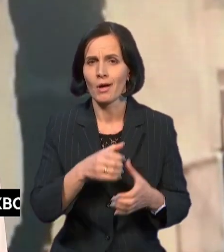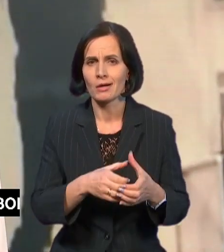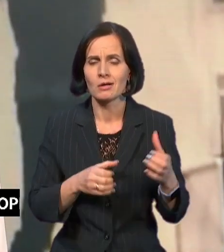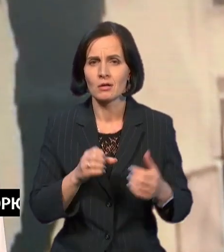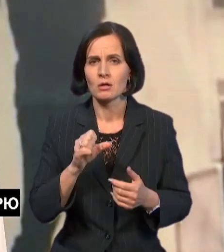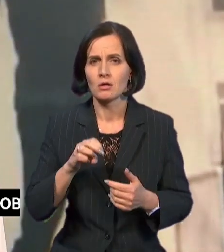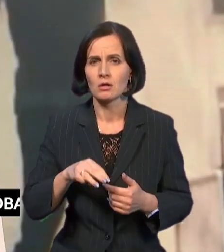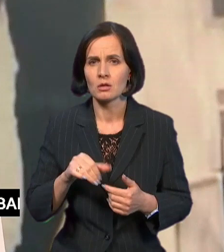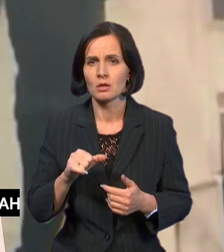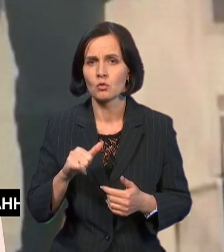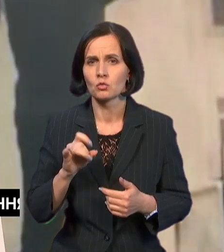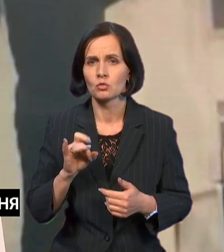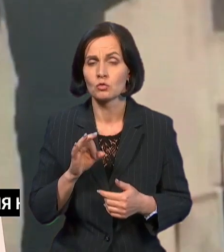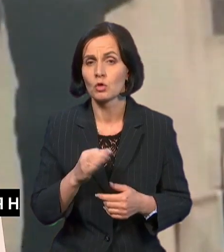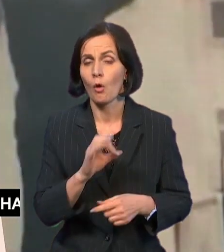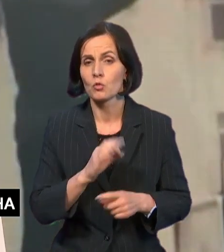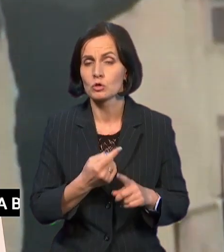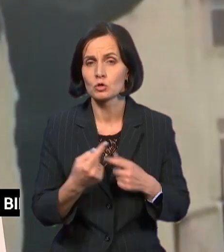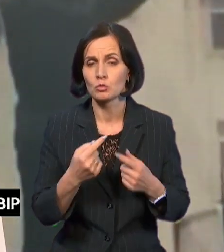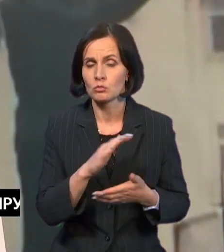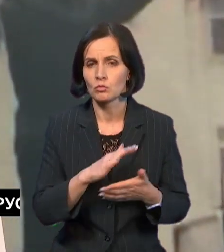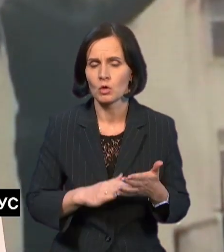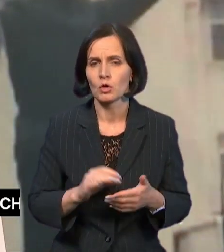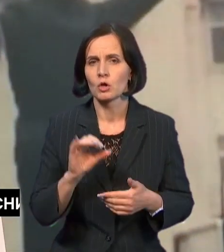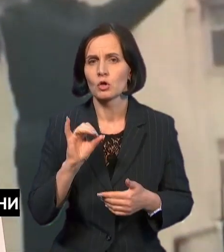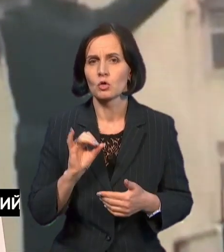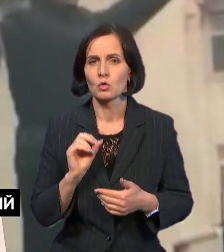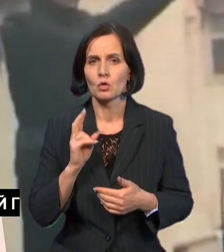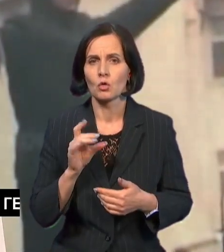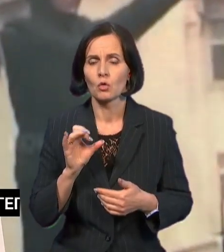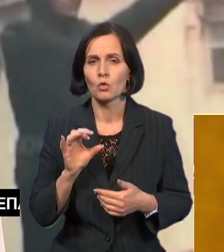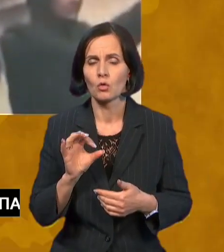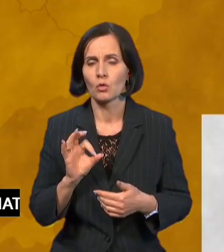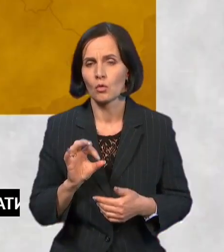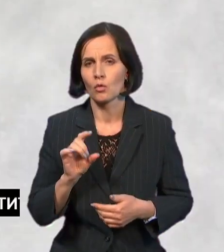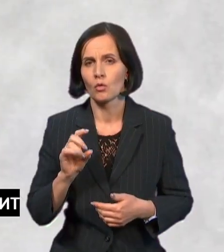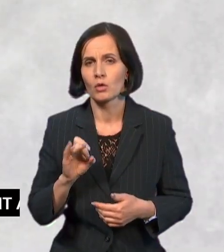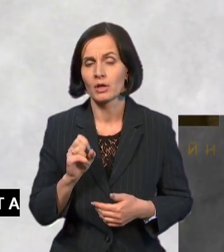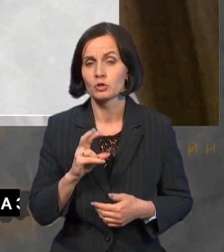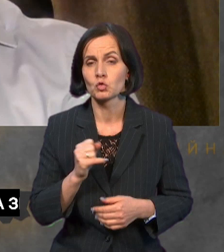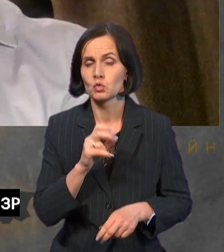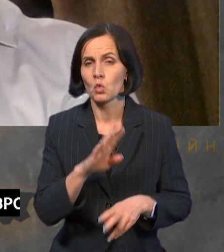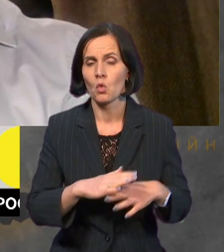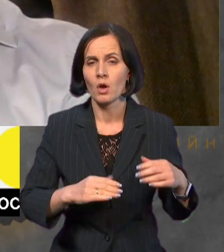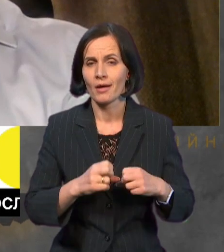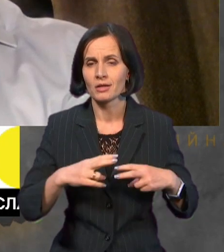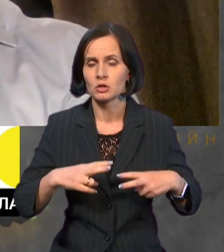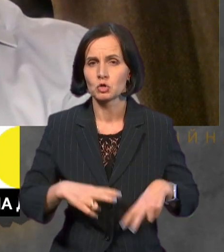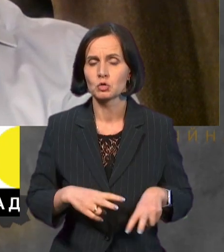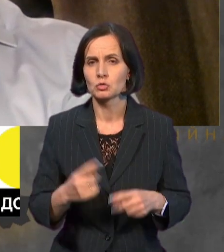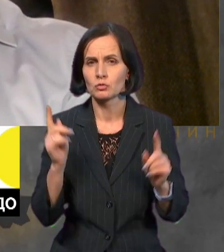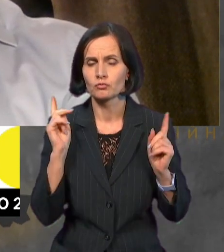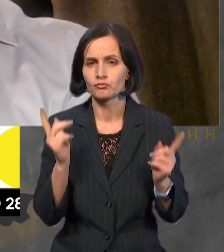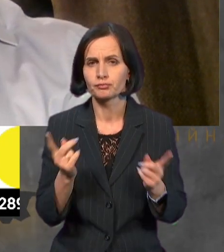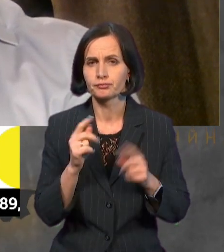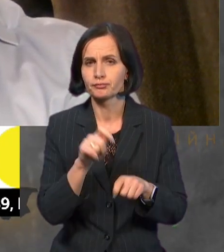Тож, про це будемо говорити далі. Юрій Корольчук, експерт Інституту енергетичних досліджень, зараз з нами на прямому зв'язку. Пане Юрію, вітаємо